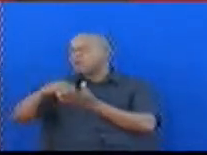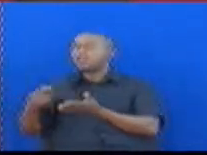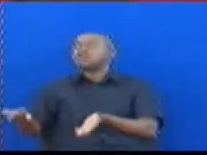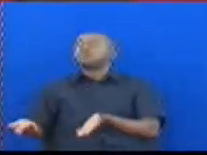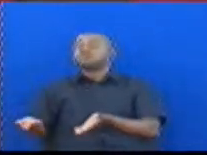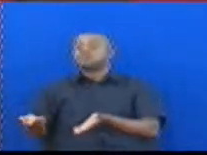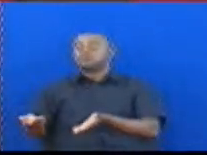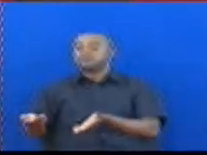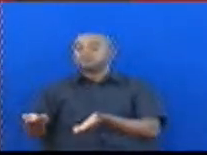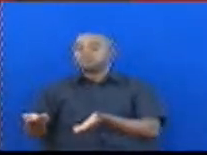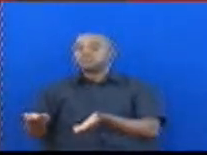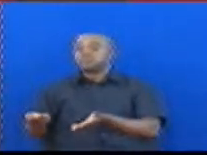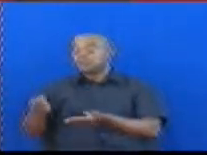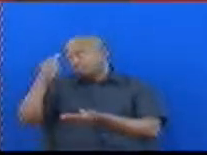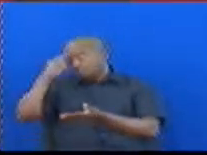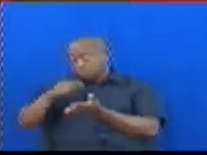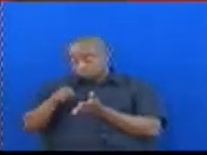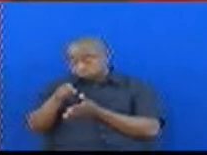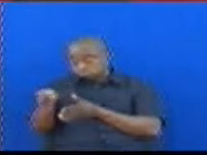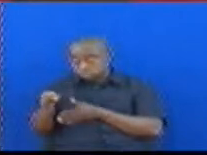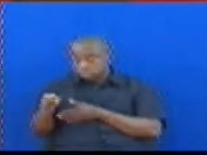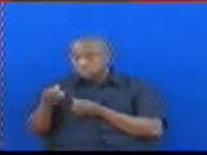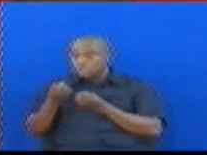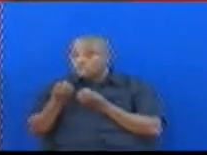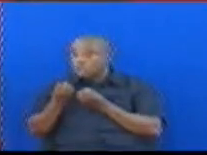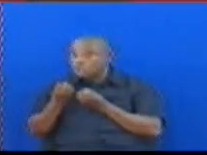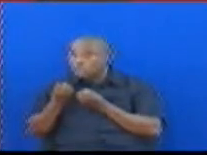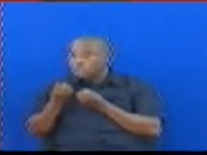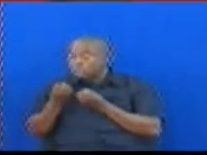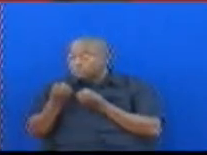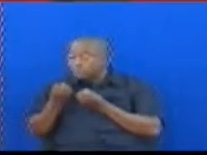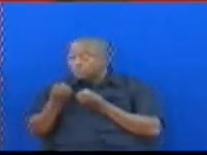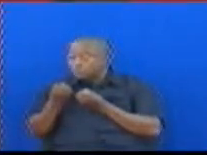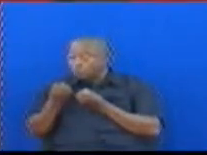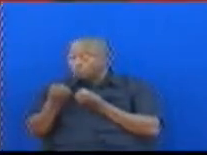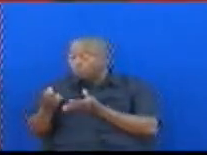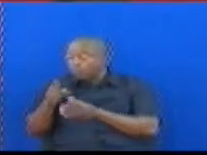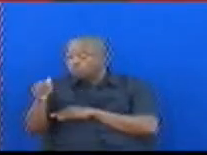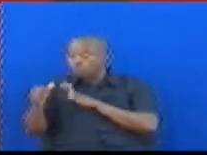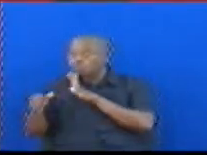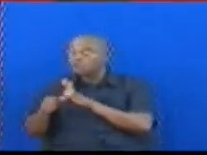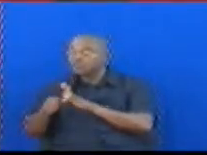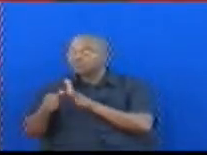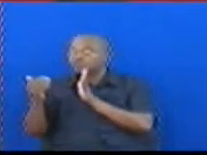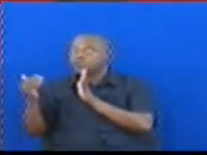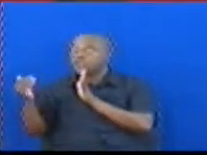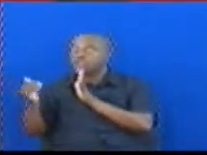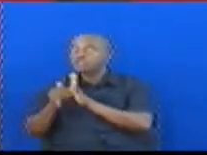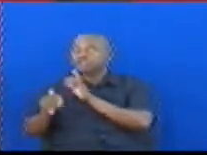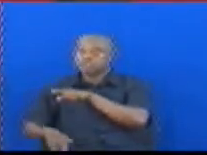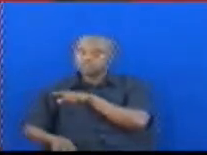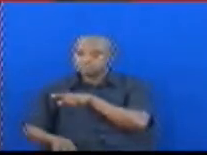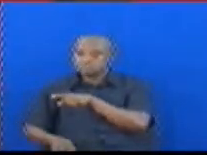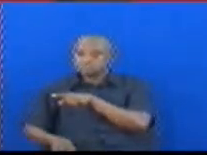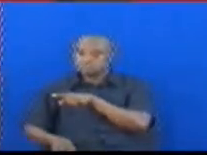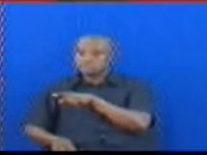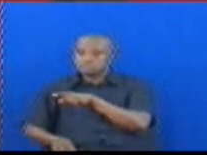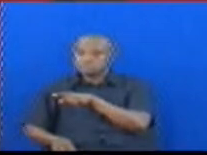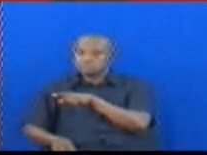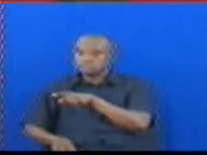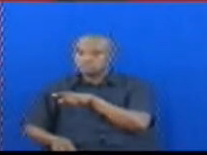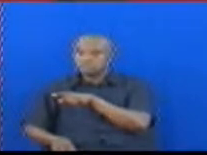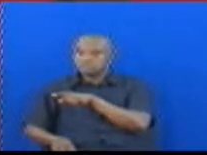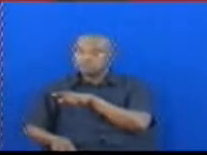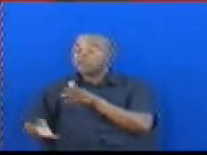sheria ni kutengeneza, kumpa yule graduates wa sheria, yule LLB holder